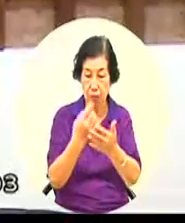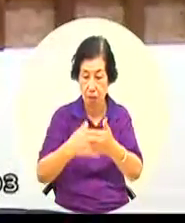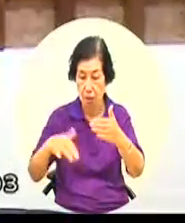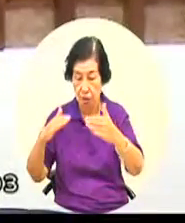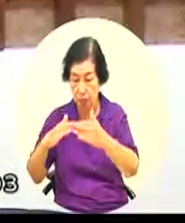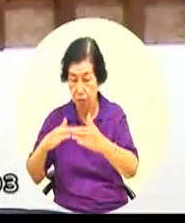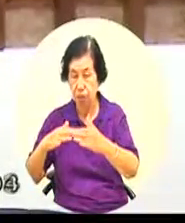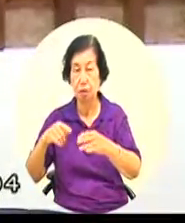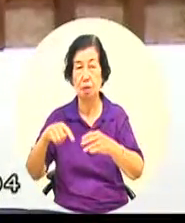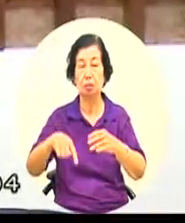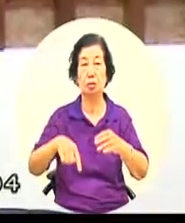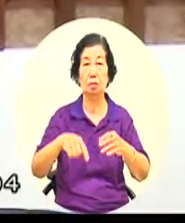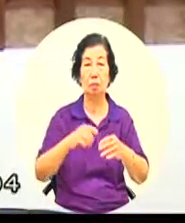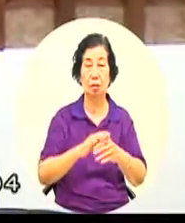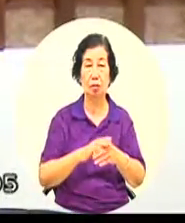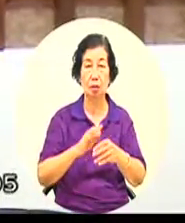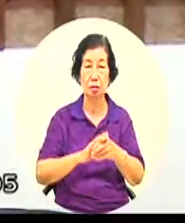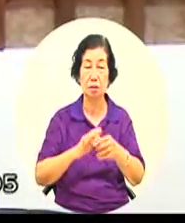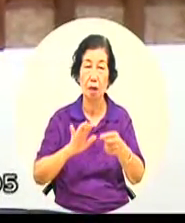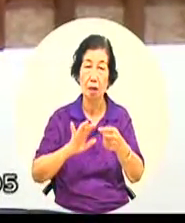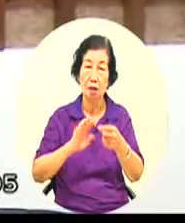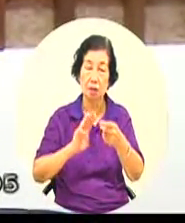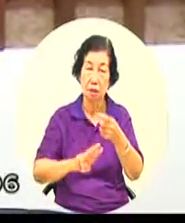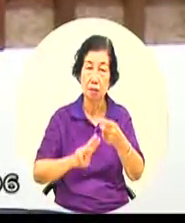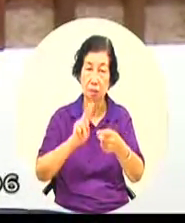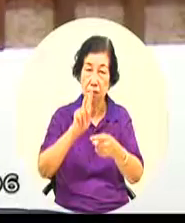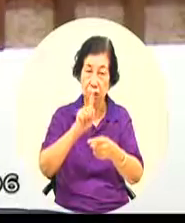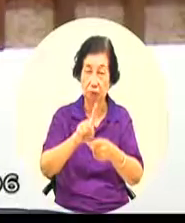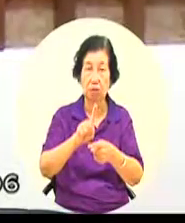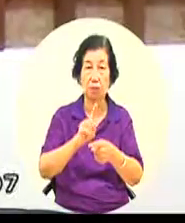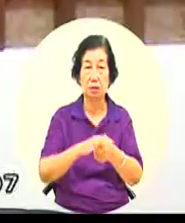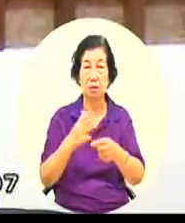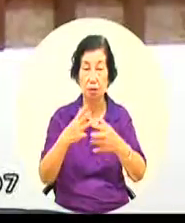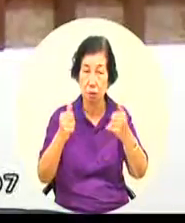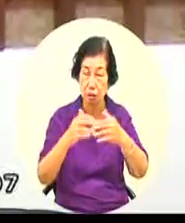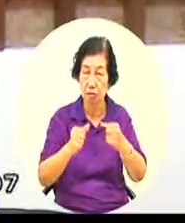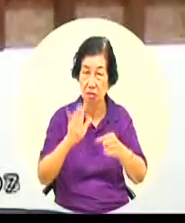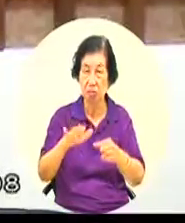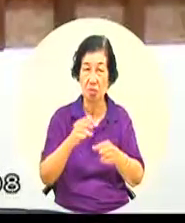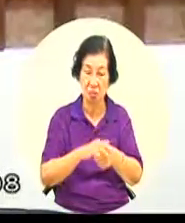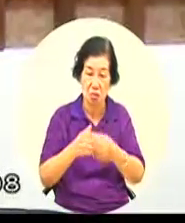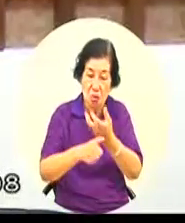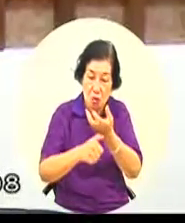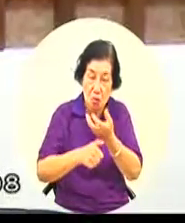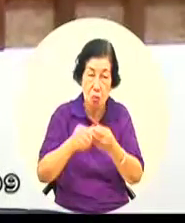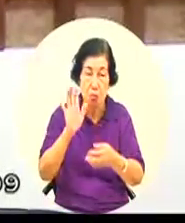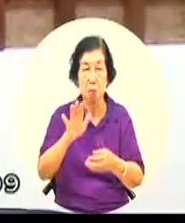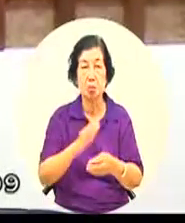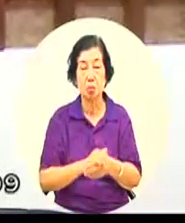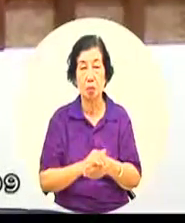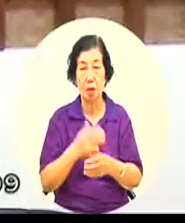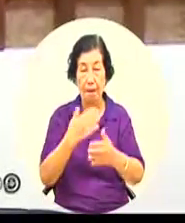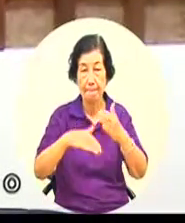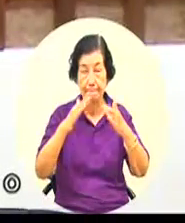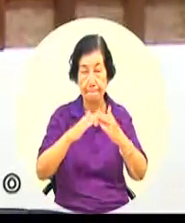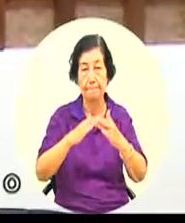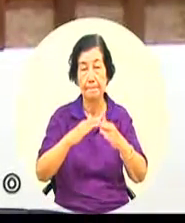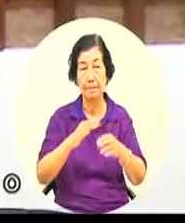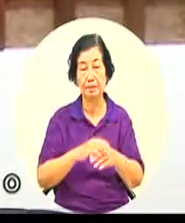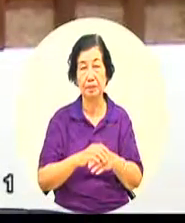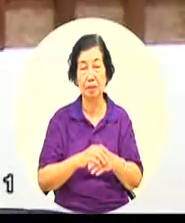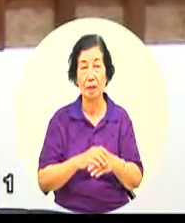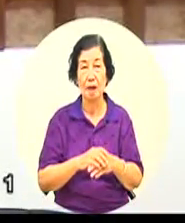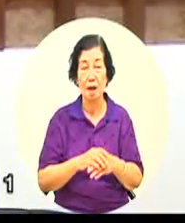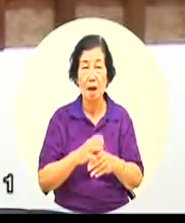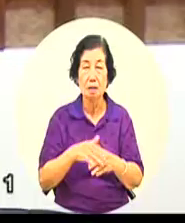戒了，安尼有严重不？足严重诶。一个校长他这样说。他说：“如果要乐戒的话，我